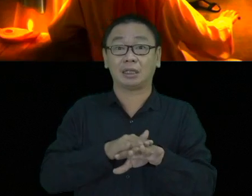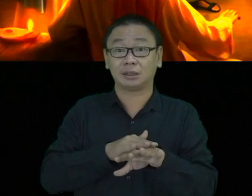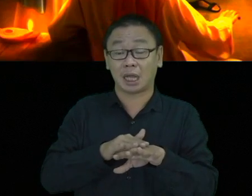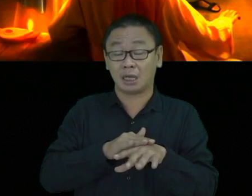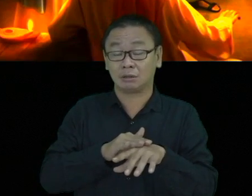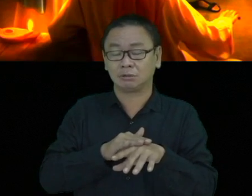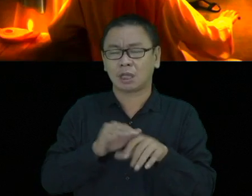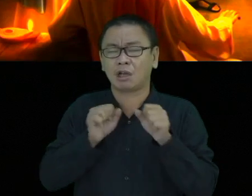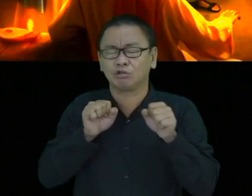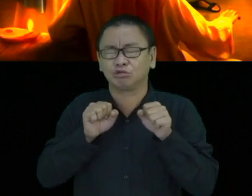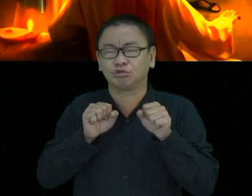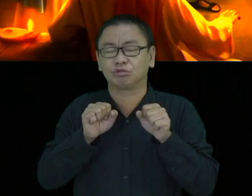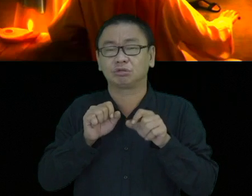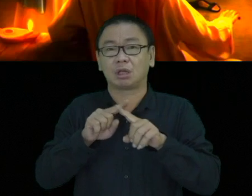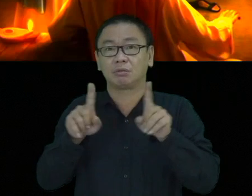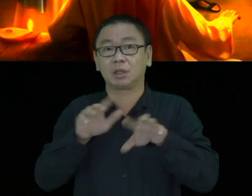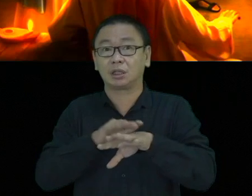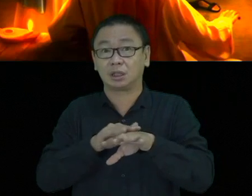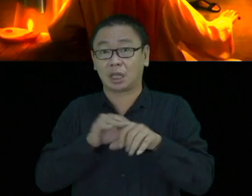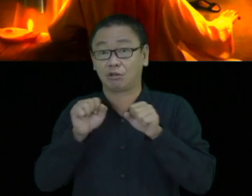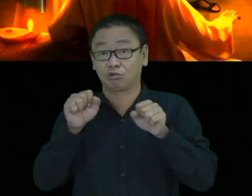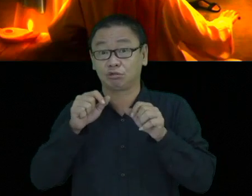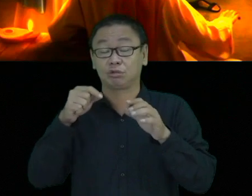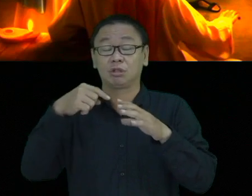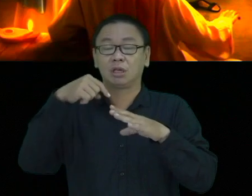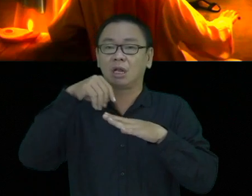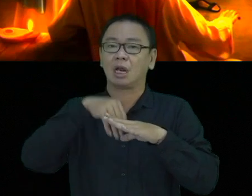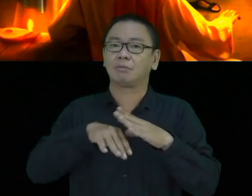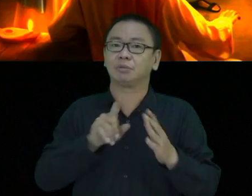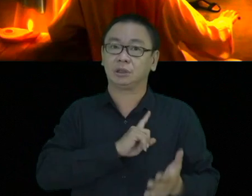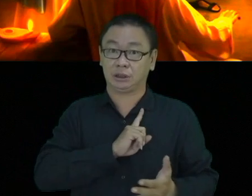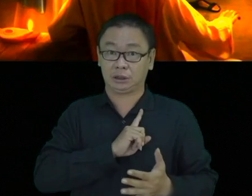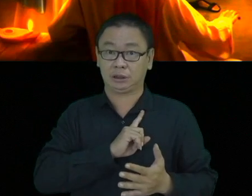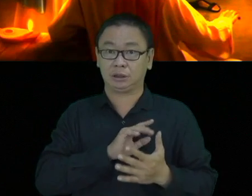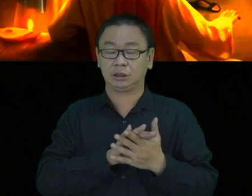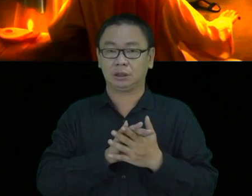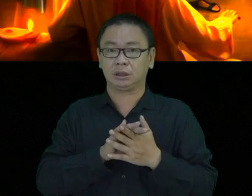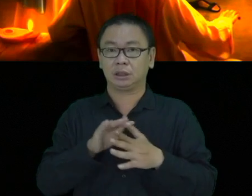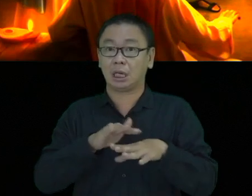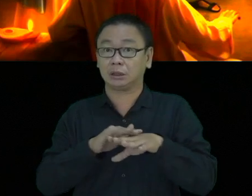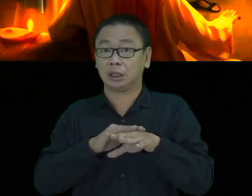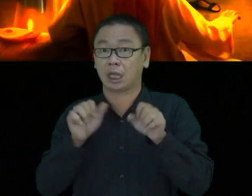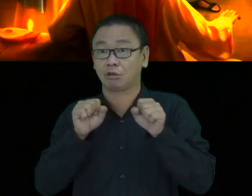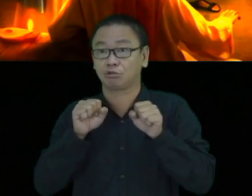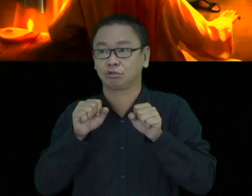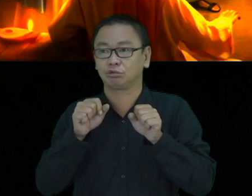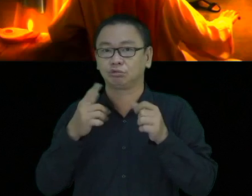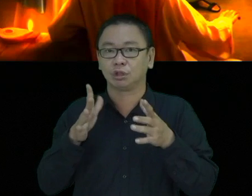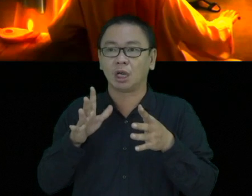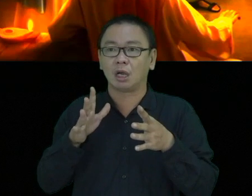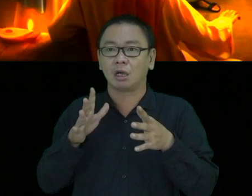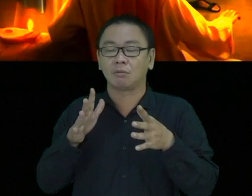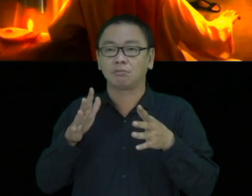di dalam diri, ya, dan rasa takut itu mengintimidasi manusia,